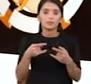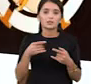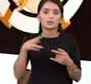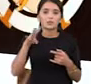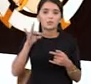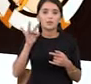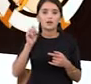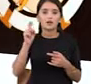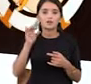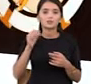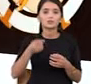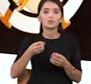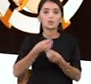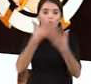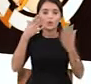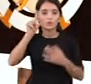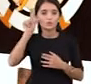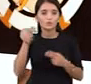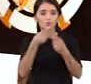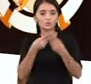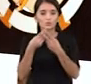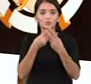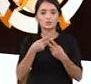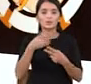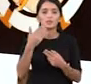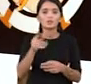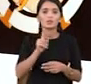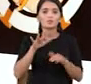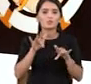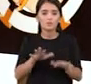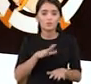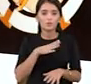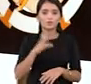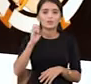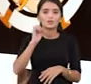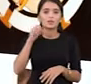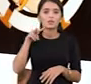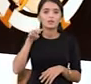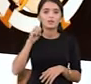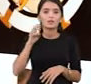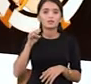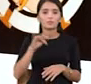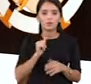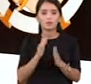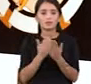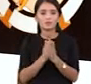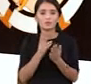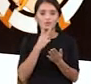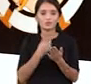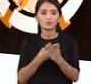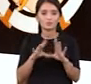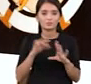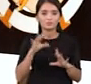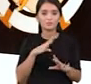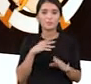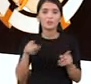Azamning eng yorug' yulduzlar, Sabot, Senga nima bo'ldi, Saylanma nomli ayrim kitoblarni